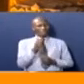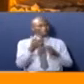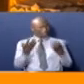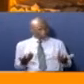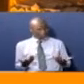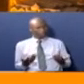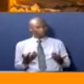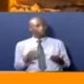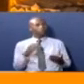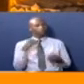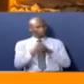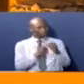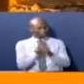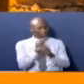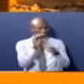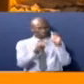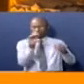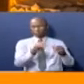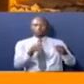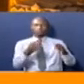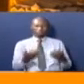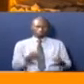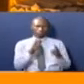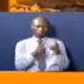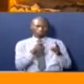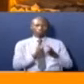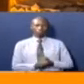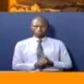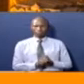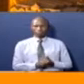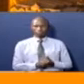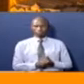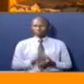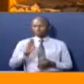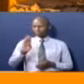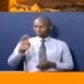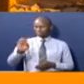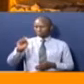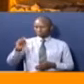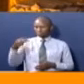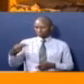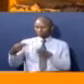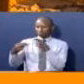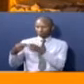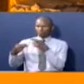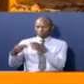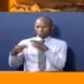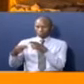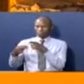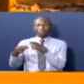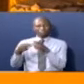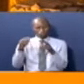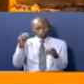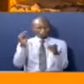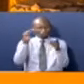wa uitwa iwe mwakani ukite wa ngili ili na miongo ili na ili bedsi yangona. Ulani umuwa ala maviki ya kuithi wa maivikandini wa